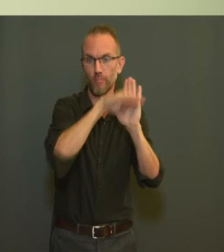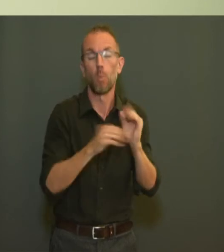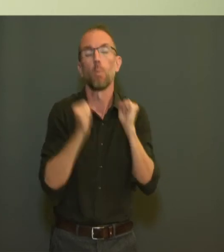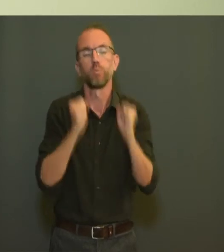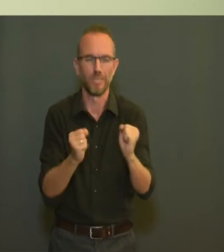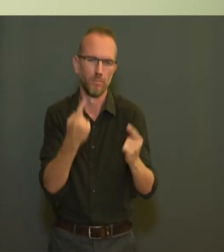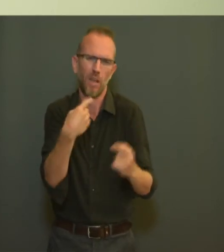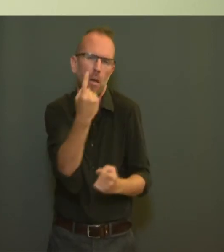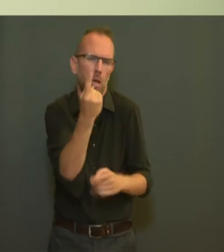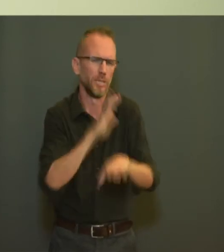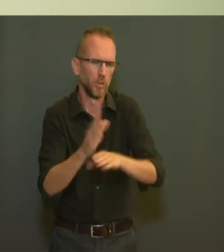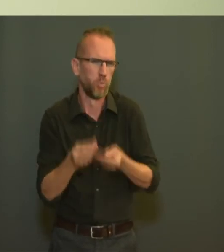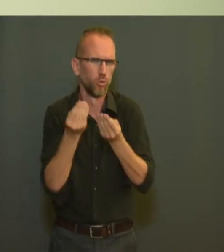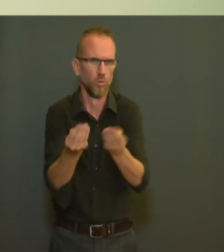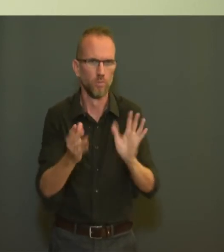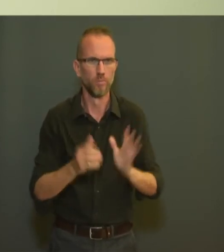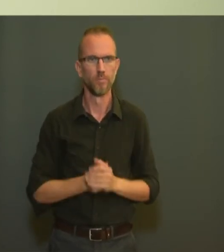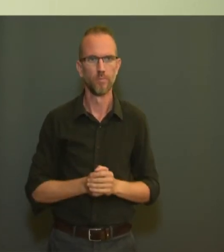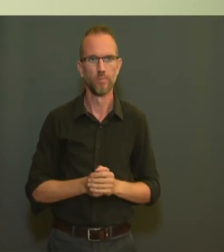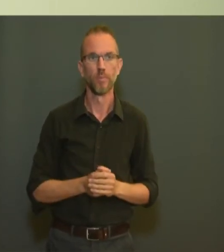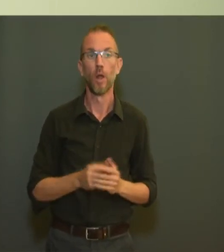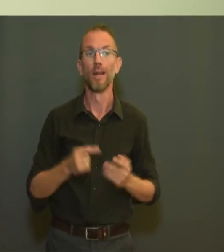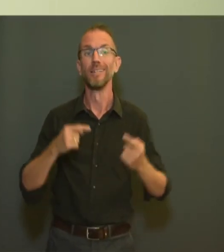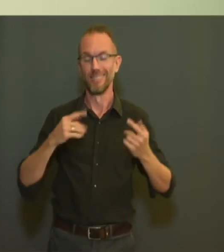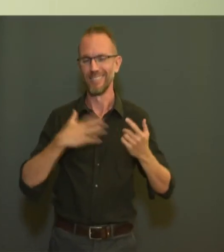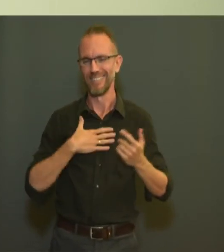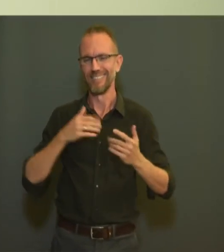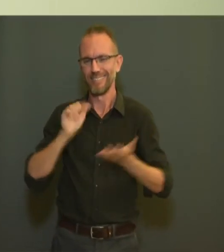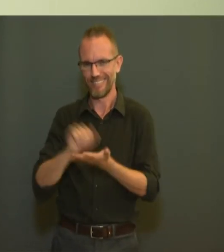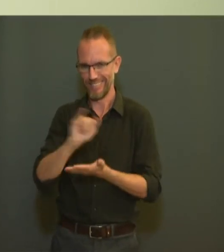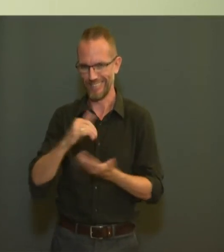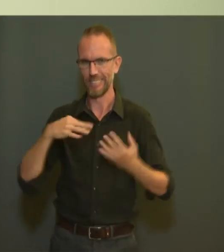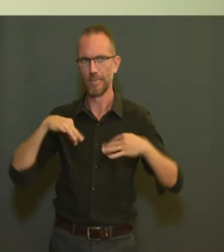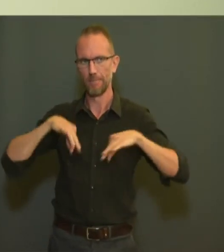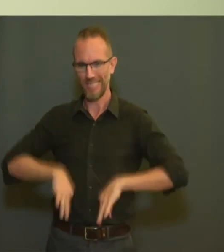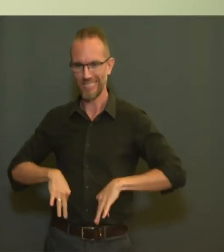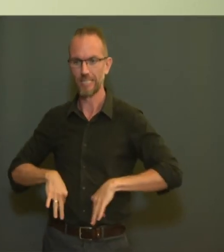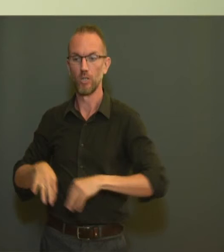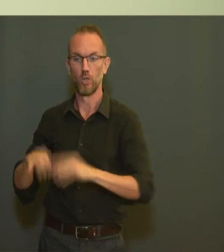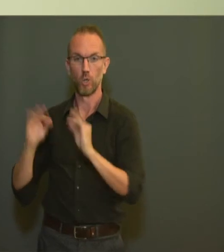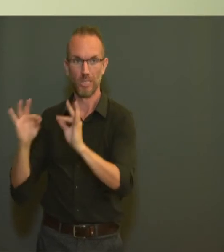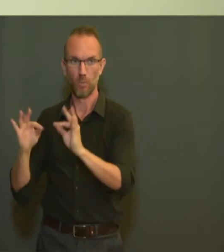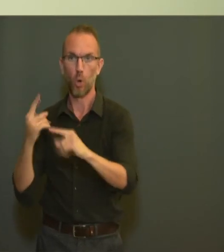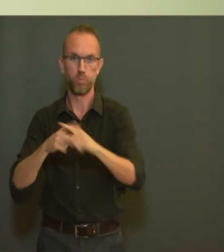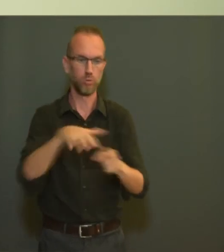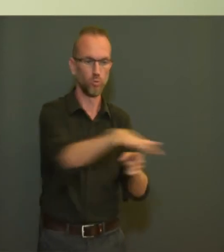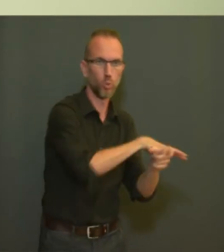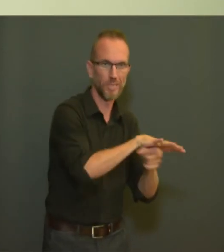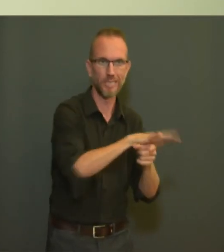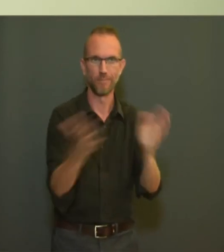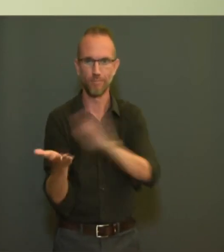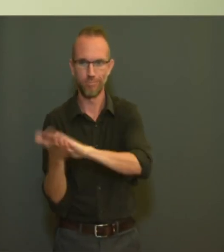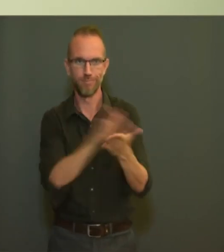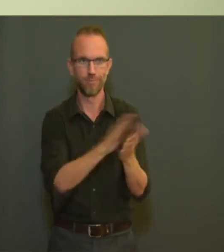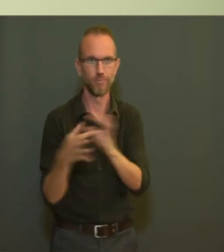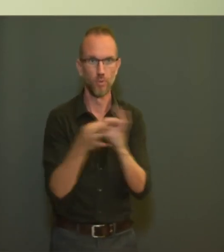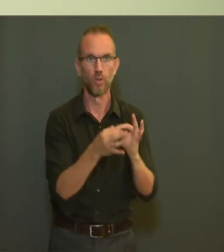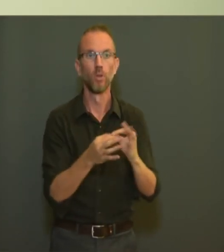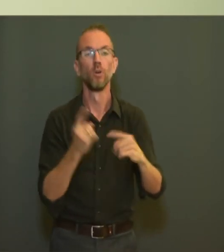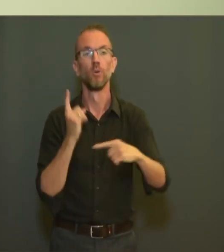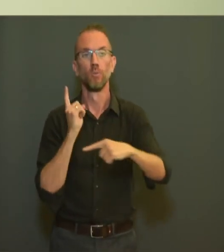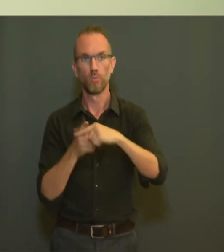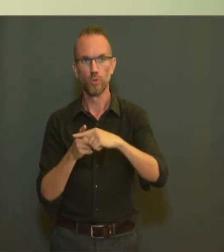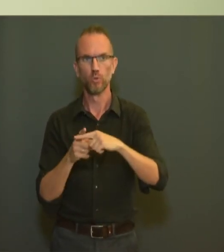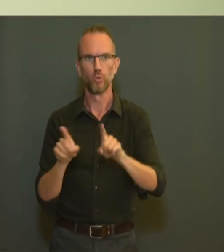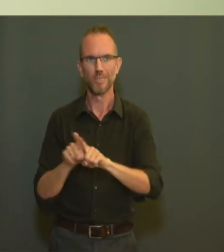doivent être prises par les ministres de l'enseignement régionaux, bien sûr, en coordination avec les autres